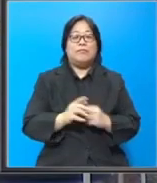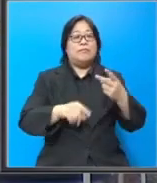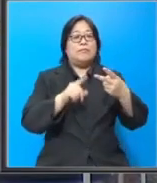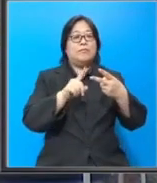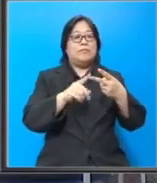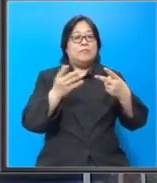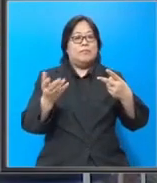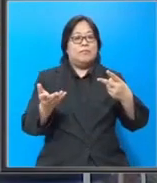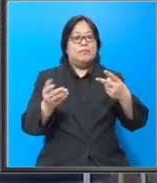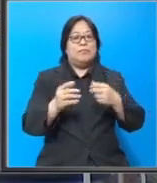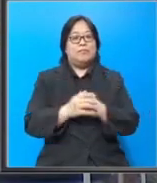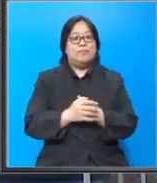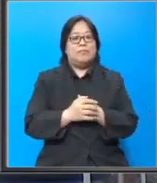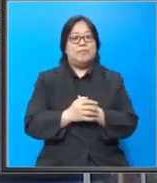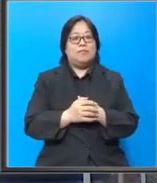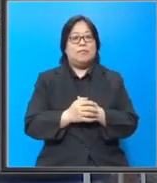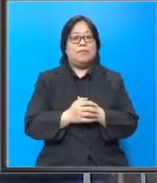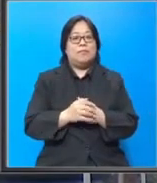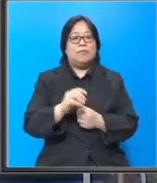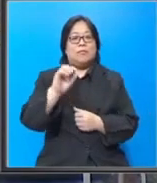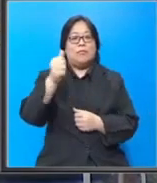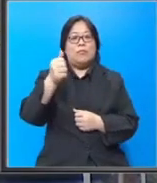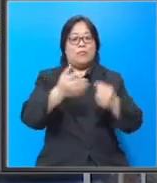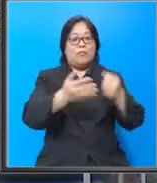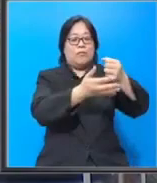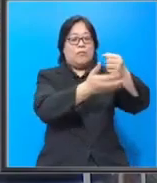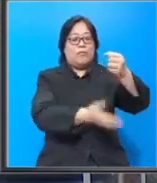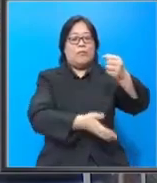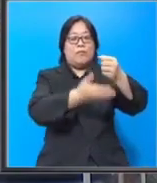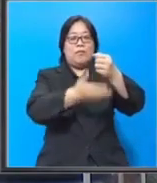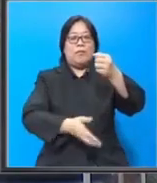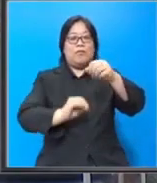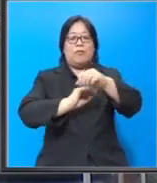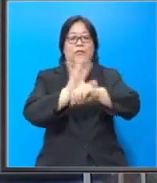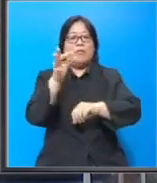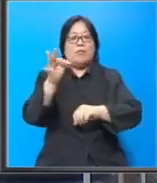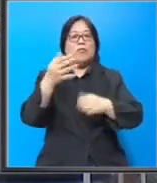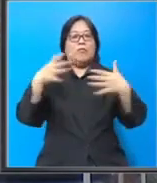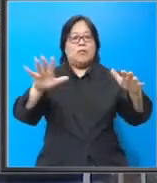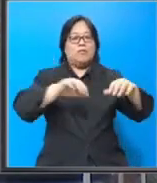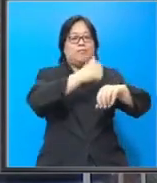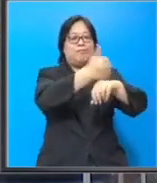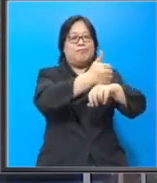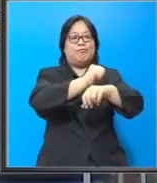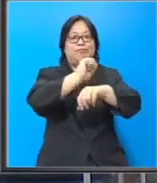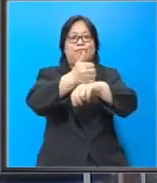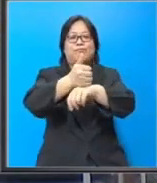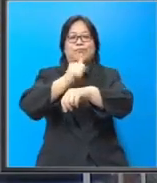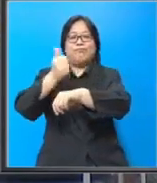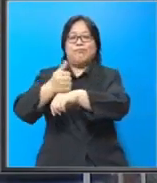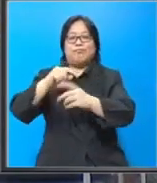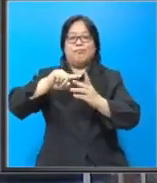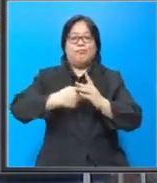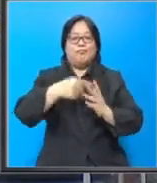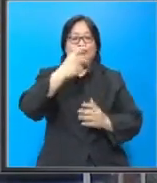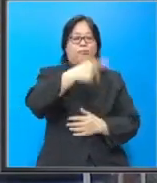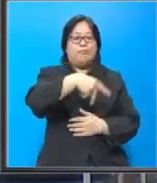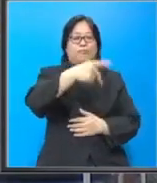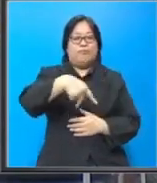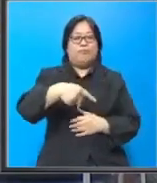Eh sebanyak 10 tabung bantuan komik 19 diwujudkan sejak Epic